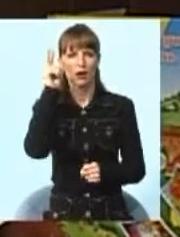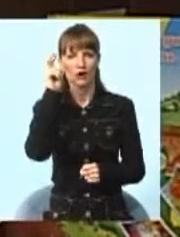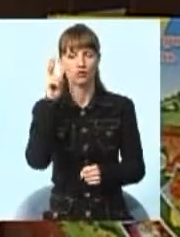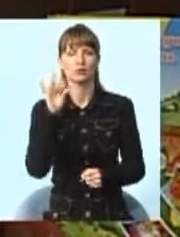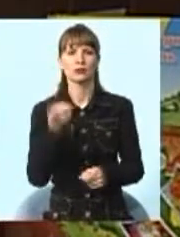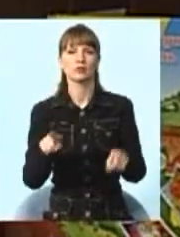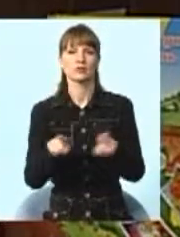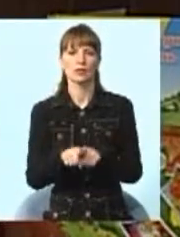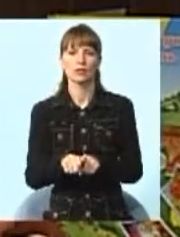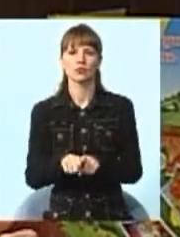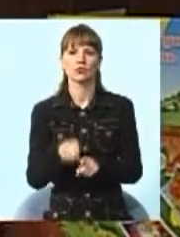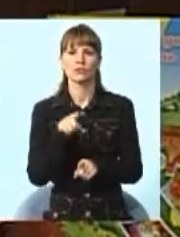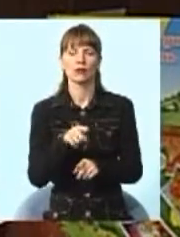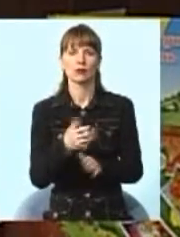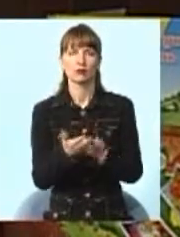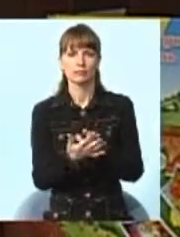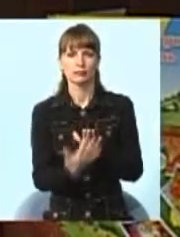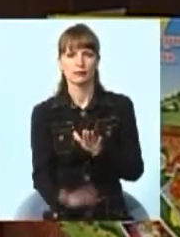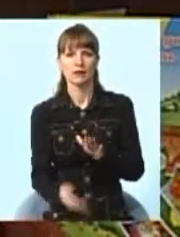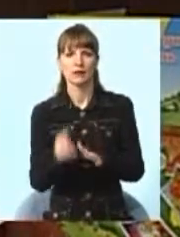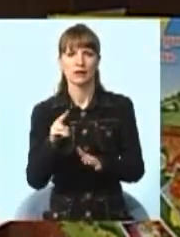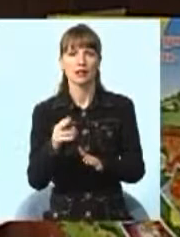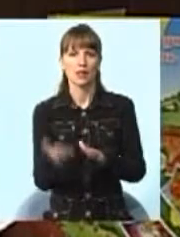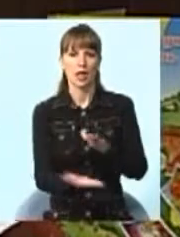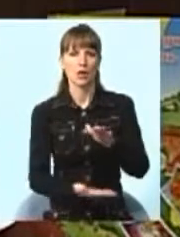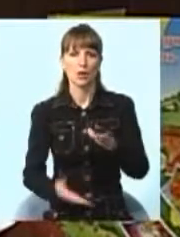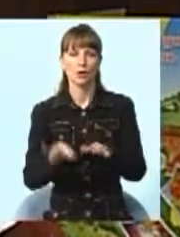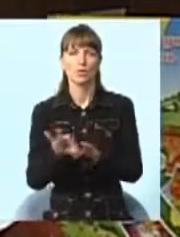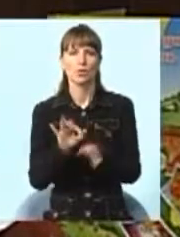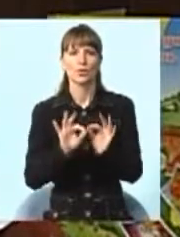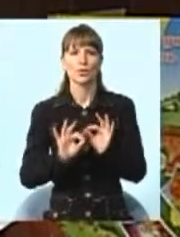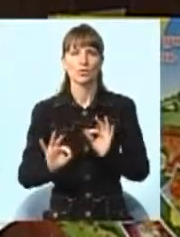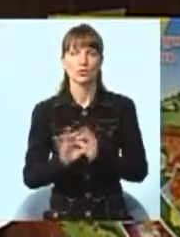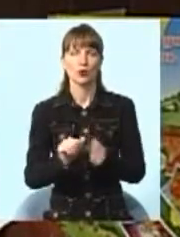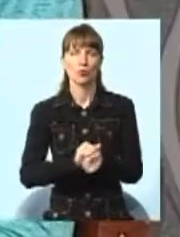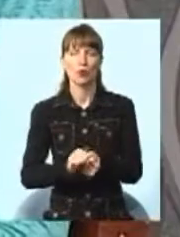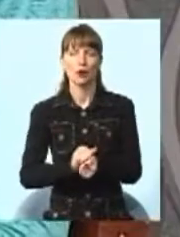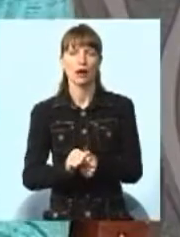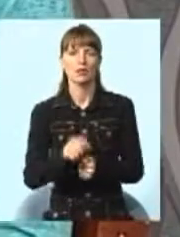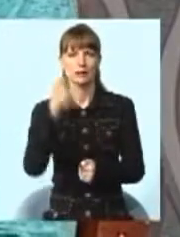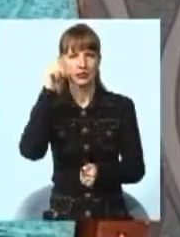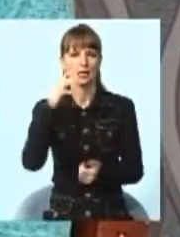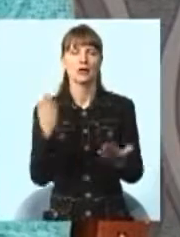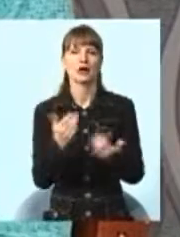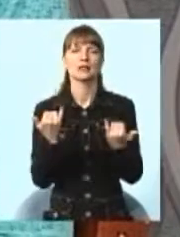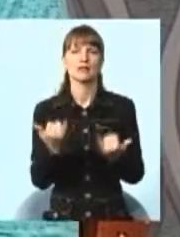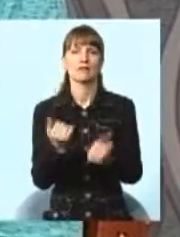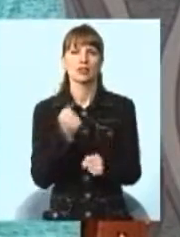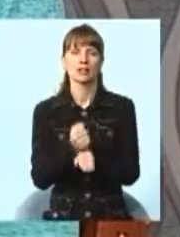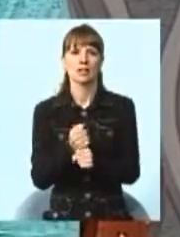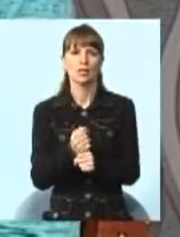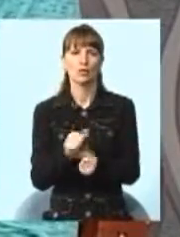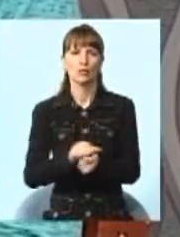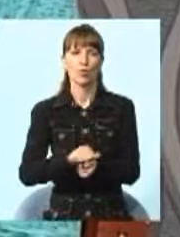також вона осіла на дно і получився тонкий слой папіру. А чи відомо тобі, як сьогодні